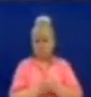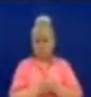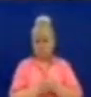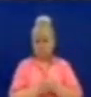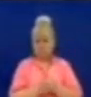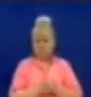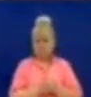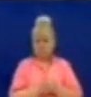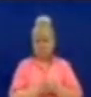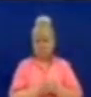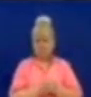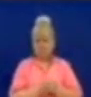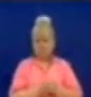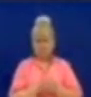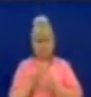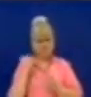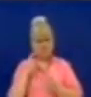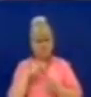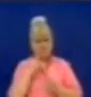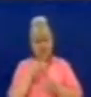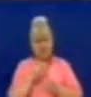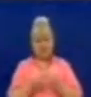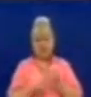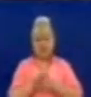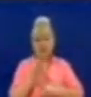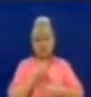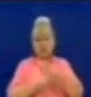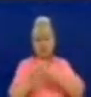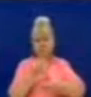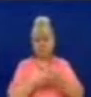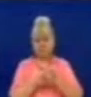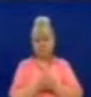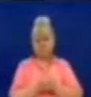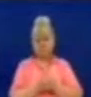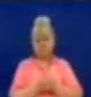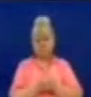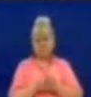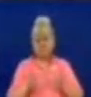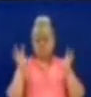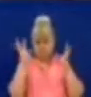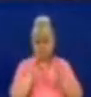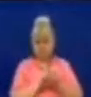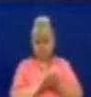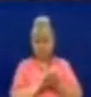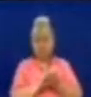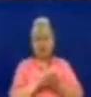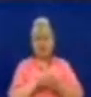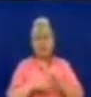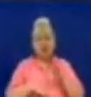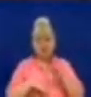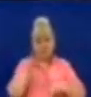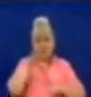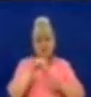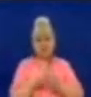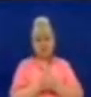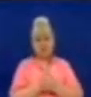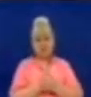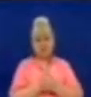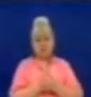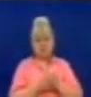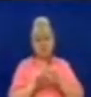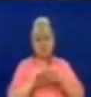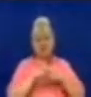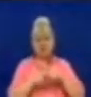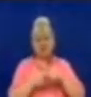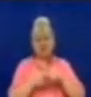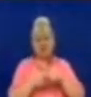për rrjedhat ekonomike në vend. Thuhet në përmbledhjen ekzekutive që rritja reale e prodhimit bruto të